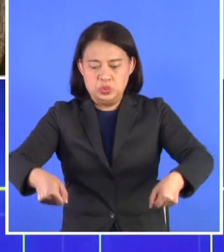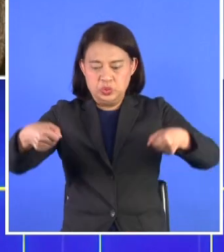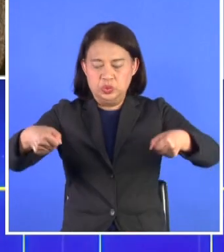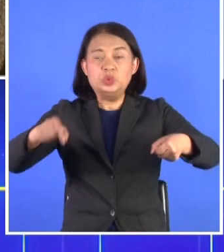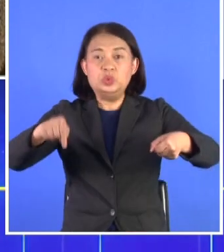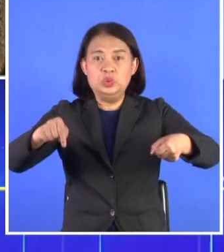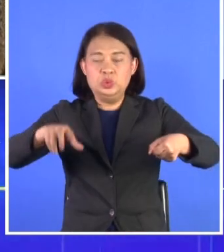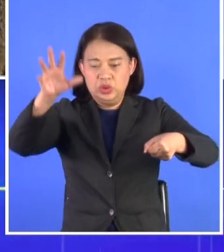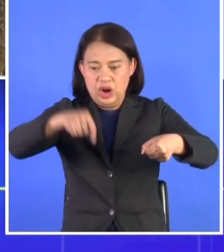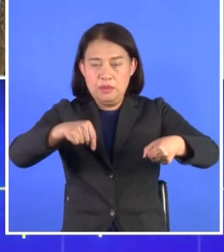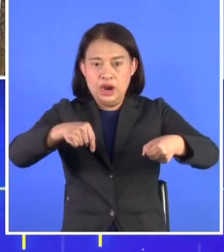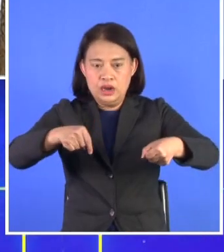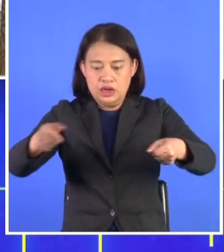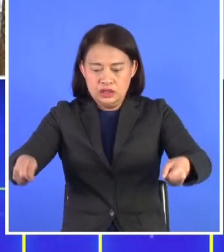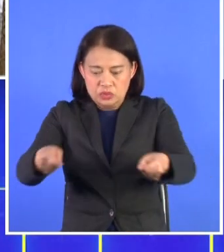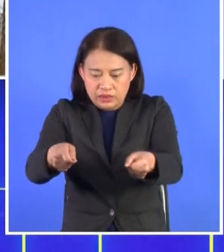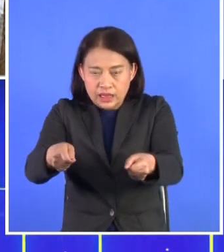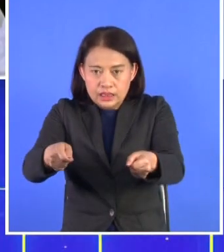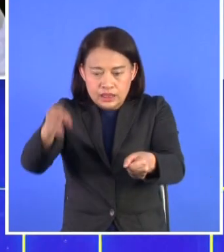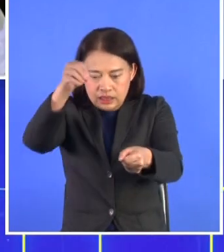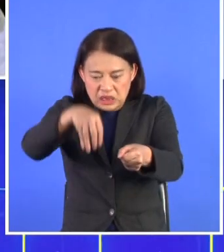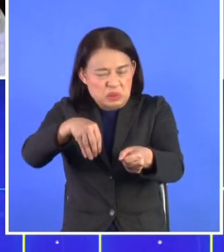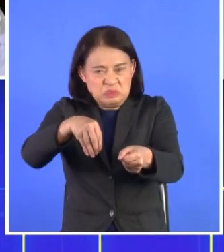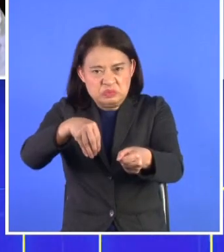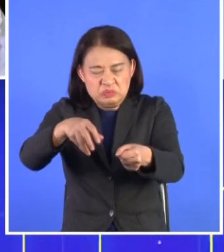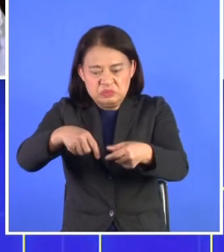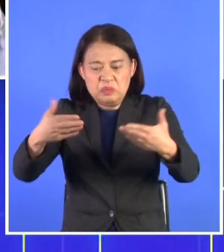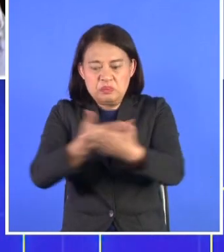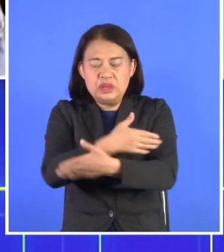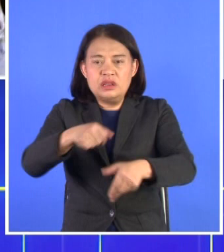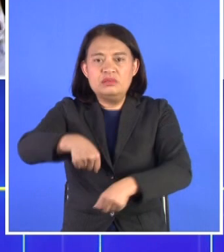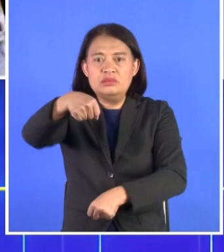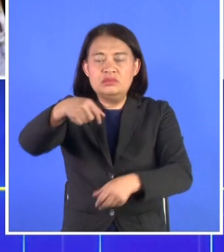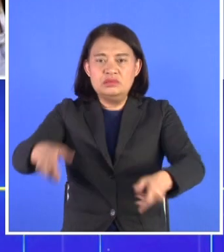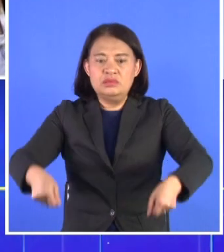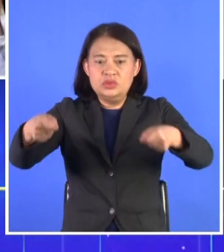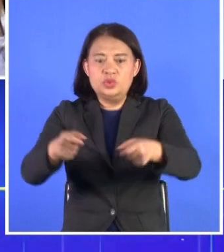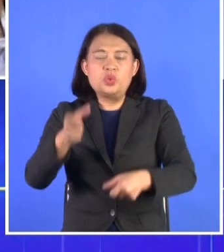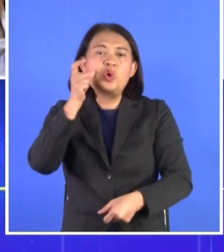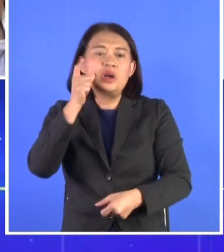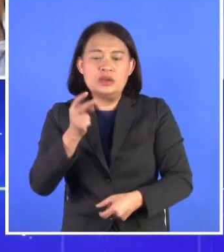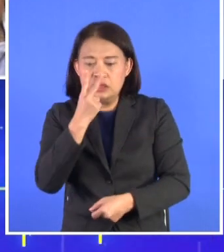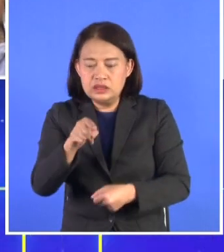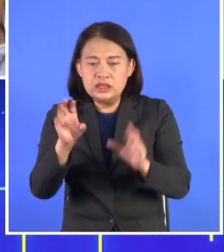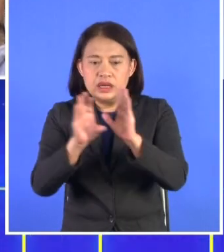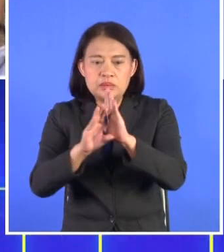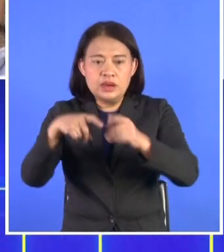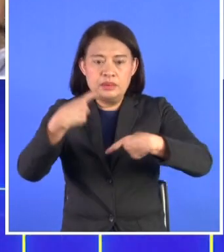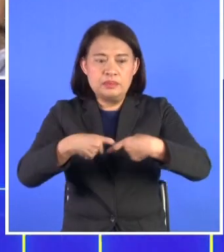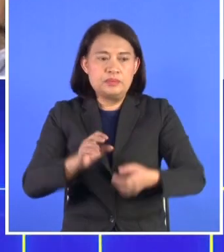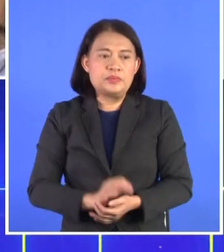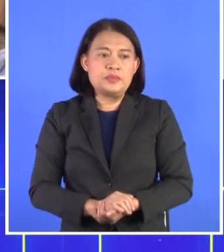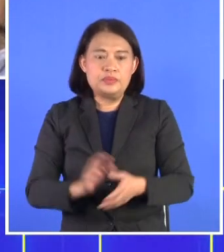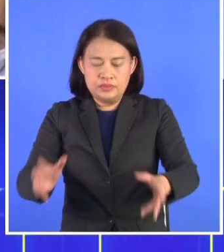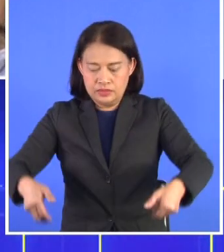เออแล้วถุงมันก็เล็กไปก็เลยต้องต้องเปลี่ยนไซส์ให้มันใหญ่กว่าเดิมแต่เราไม่ค่อยเห็นภาพแบบนี้นะเบนซ์นะใช่ปกติคือเขาเอากระสอบใหญ่ๆมาเลย